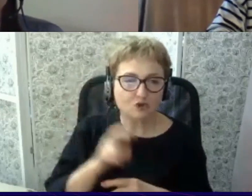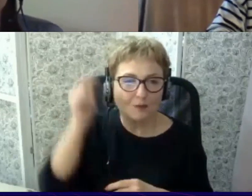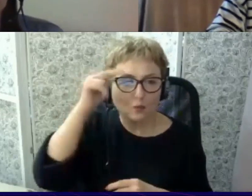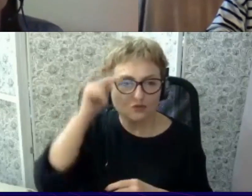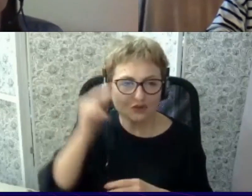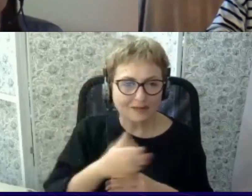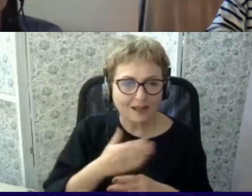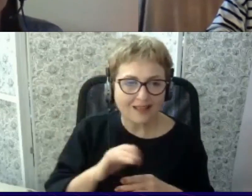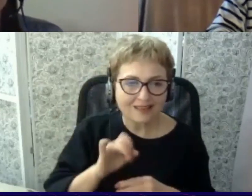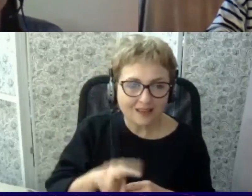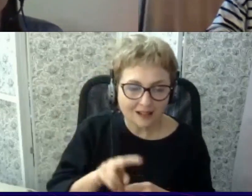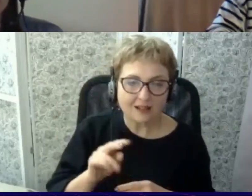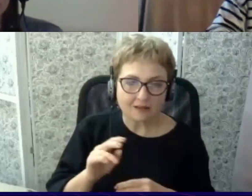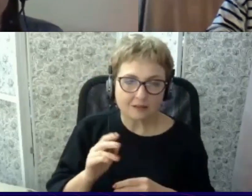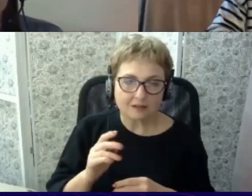в учебный отдел,